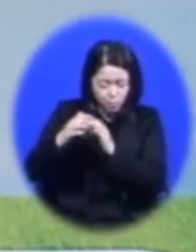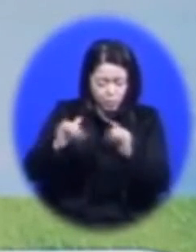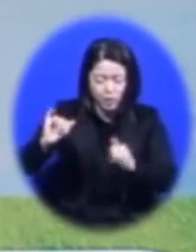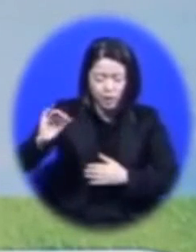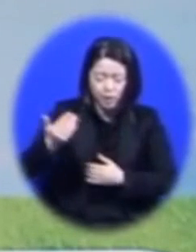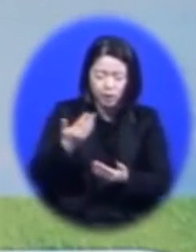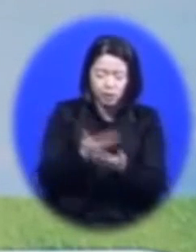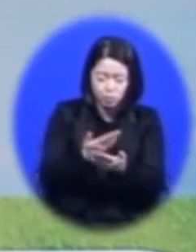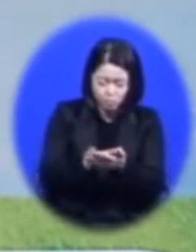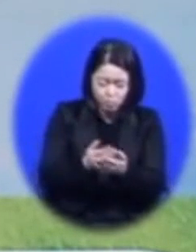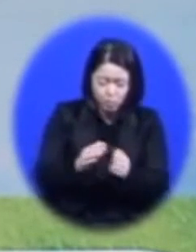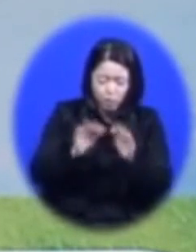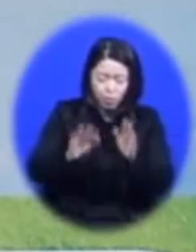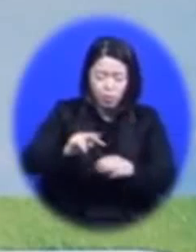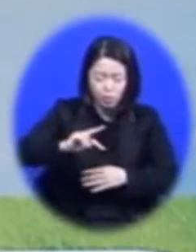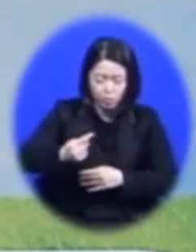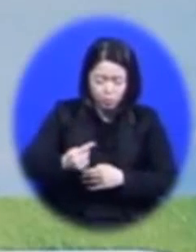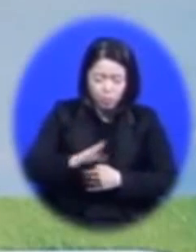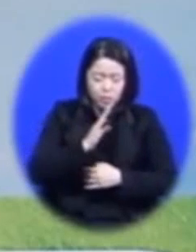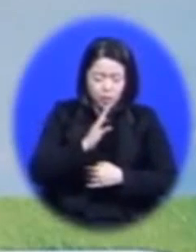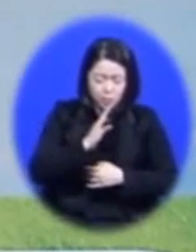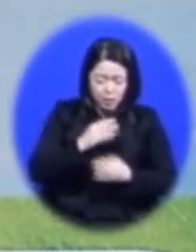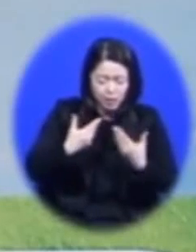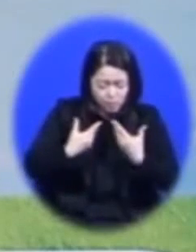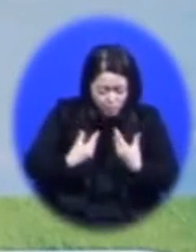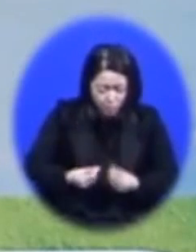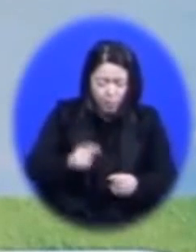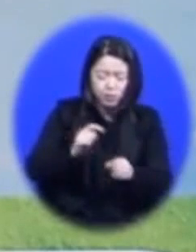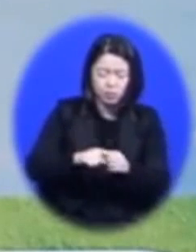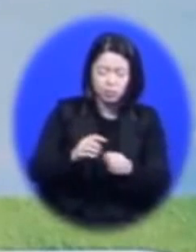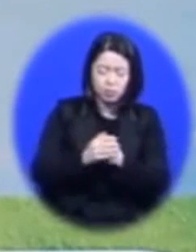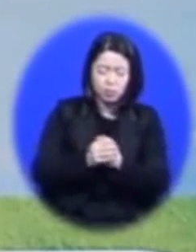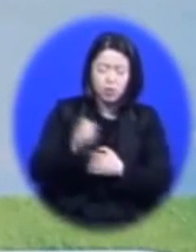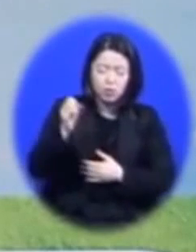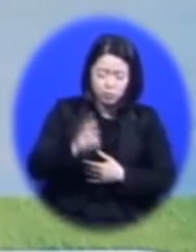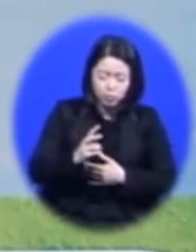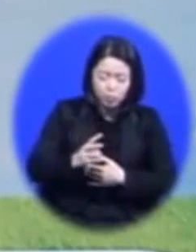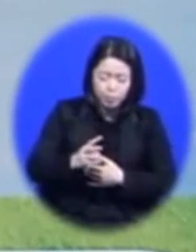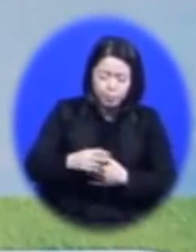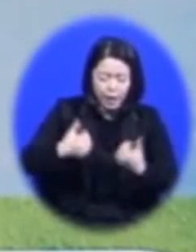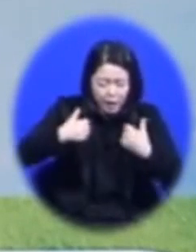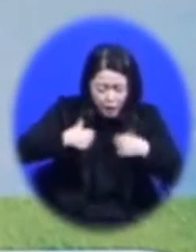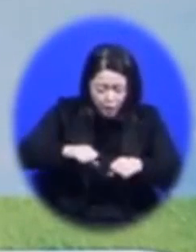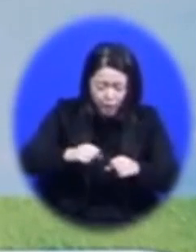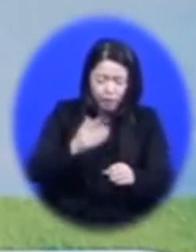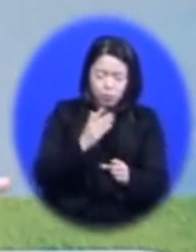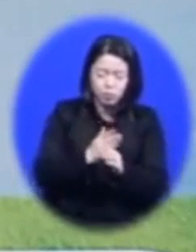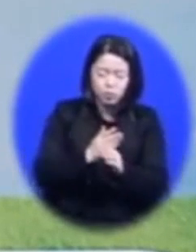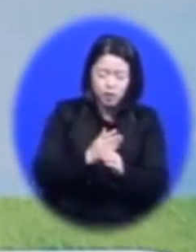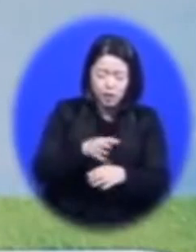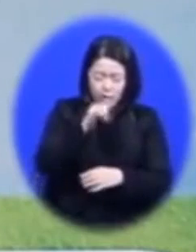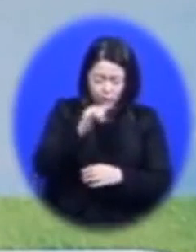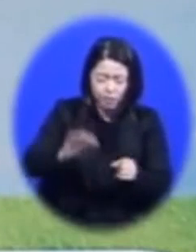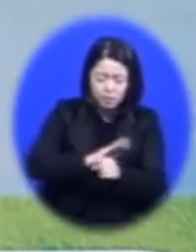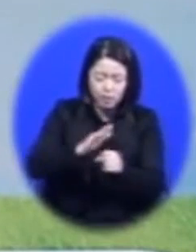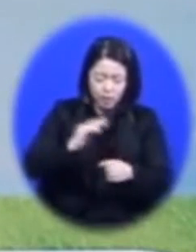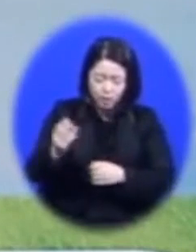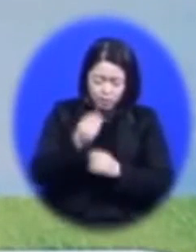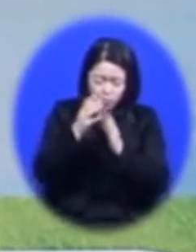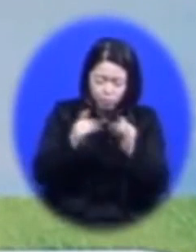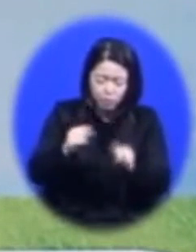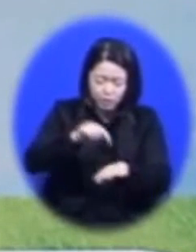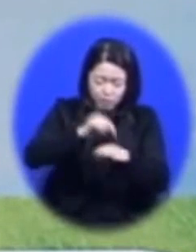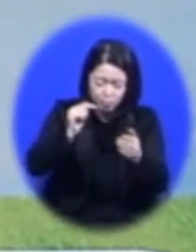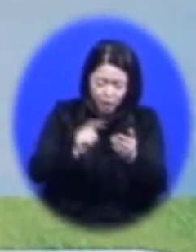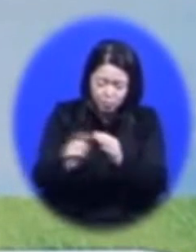해주옵소서. 오늘도 정말 절망적이고 그리고 낭망한 가운데 있는 사랑하는 성도들의 심령을 주여